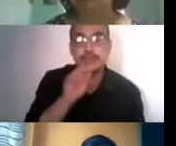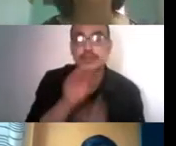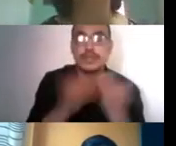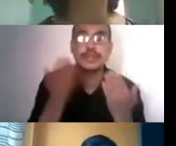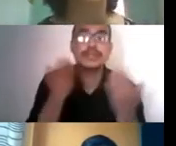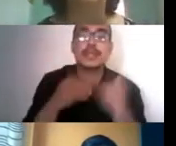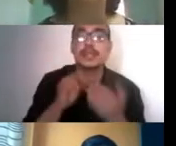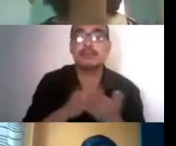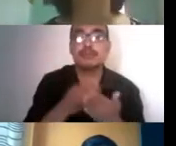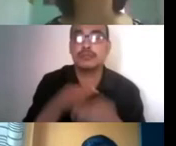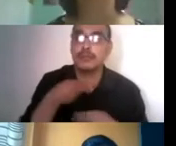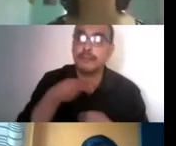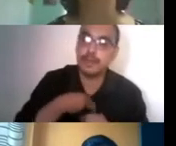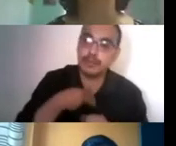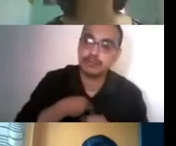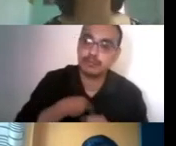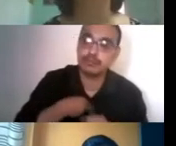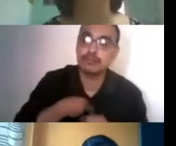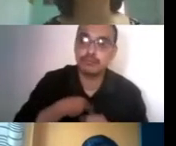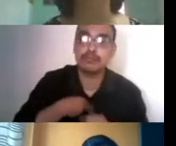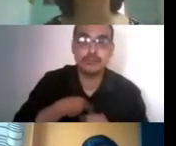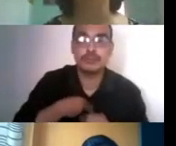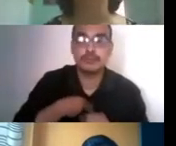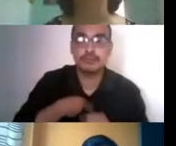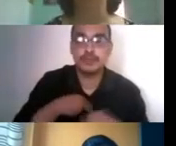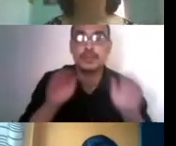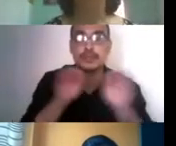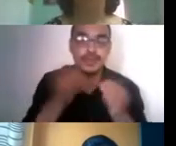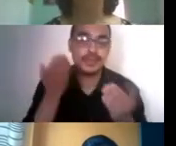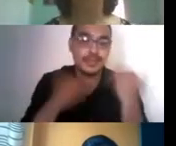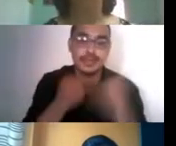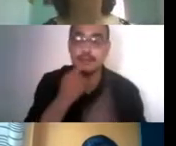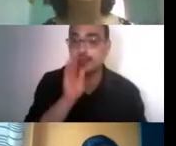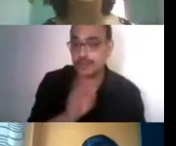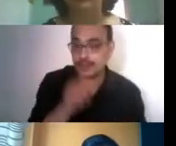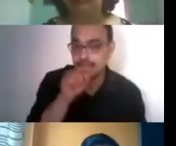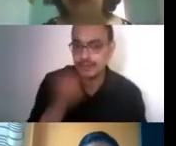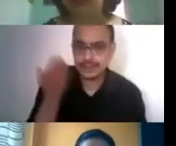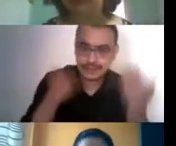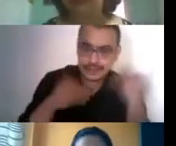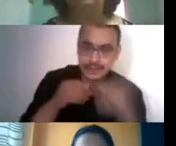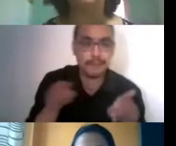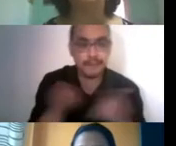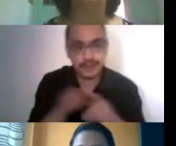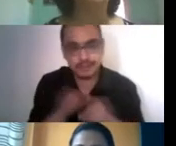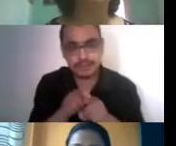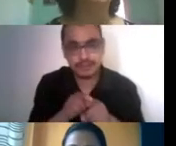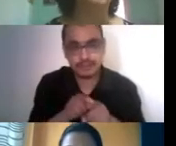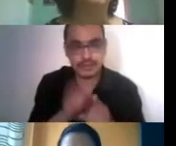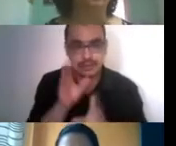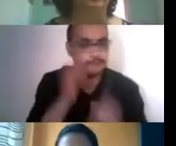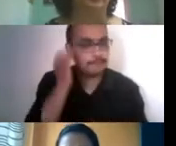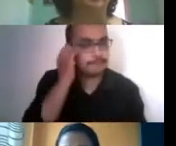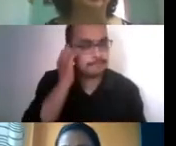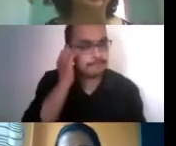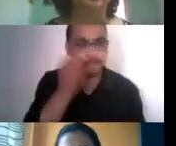हामी भावनात्मक तथा मनोवैज्ञानिक हिंसा भनेर भन्छौँ। र यो हिंसा पनि हामीले यसो यदि सम्झिने हो, हेर्ने